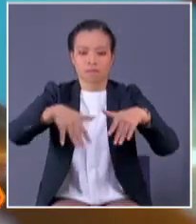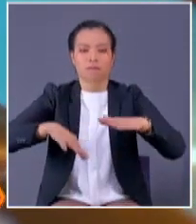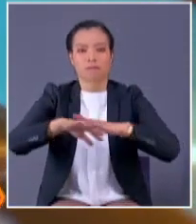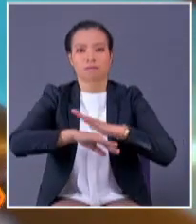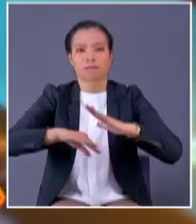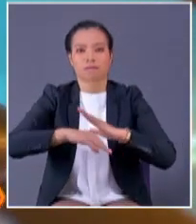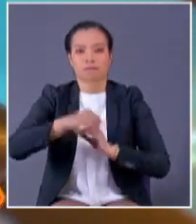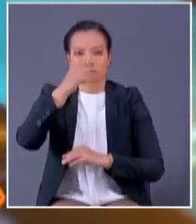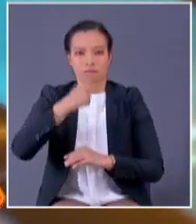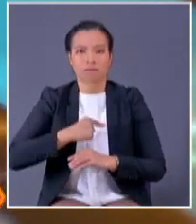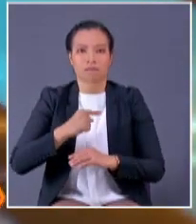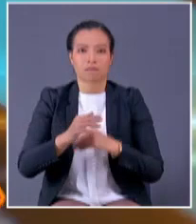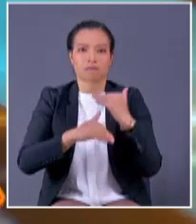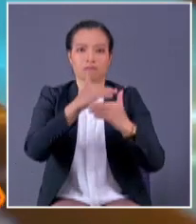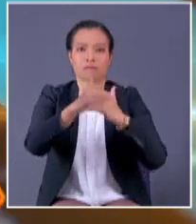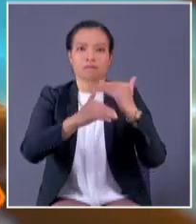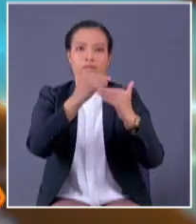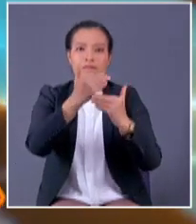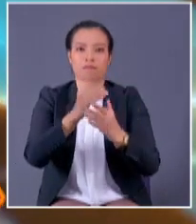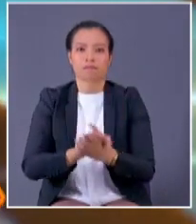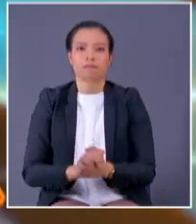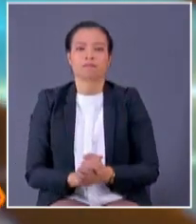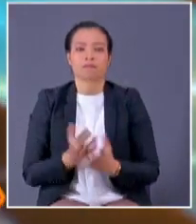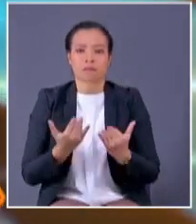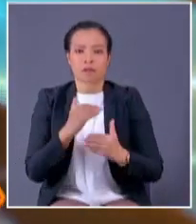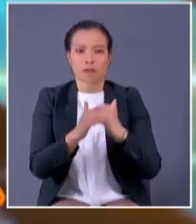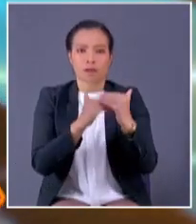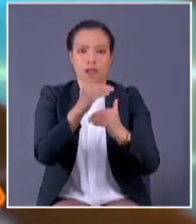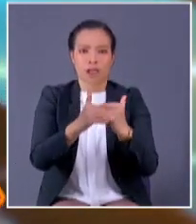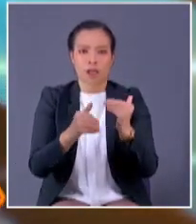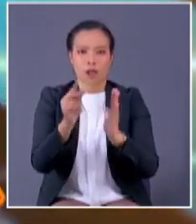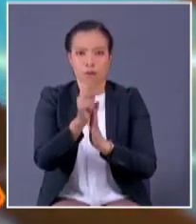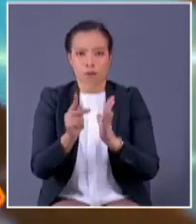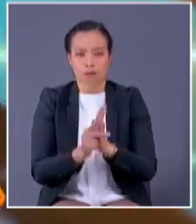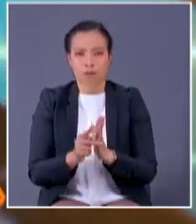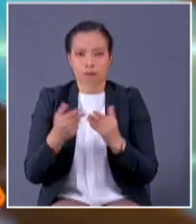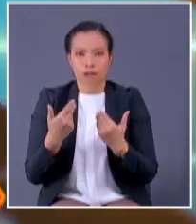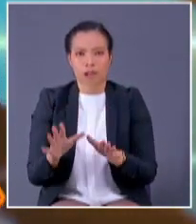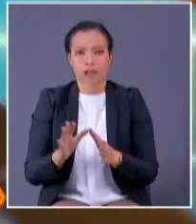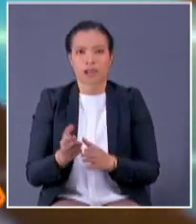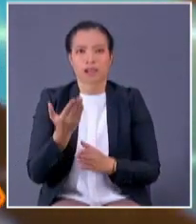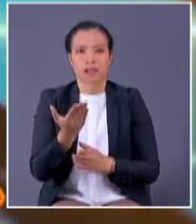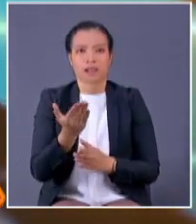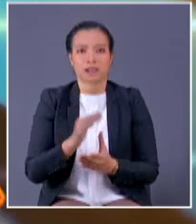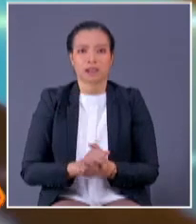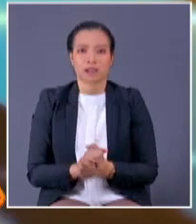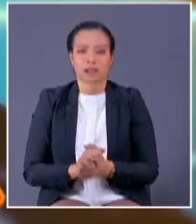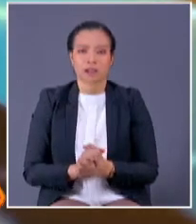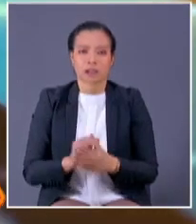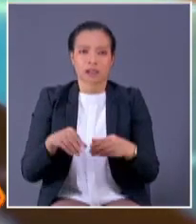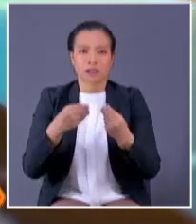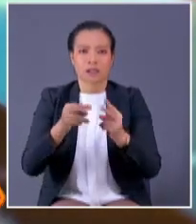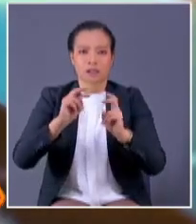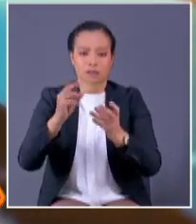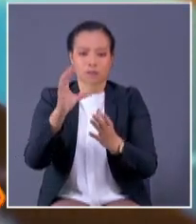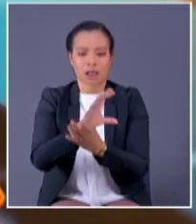ของประเทศไทยเราเนี่ยมันกำลังเป็นประเทศที่กำลังพัฒนา ครับ เสร็จแล้วเนี่ยกฎหมายก็ออกมา ไม่สอดคล้อง ออกมาบังคับใช้โดยไม่ส